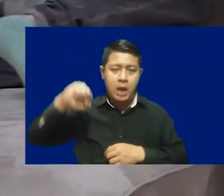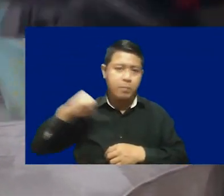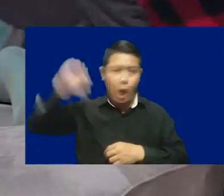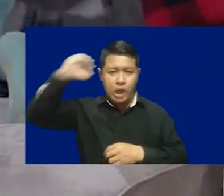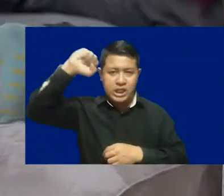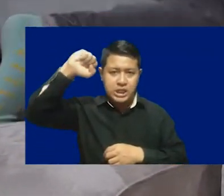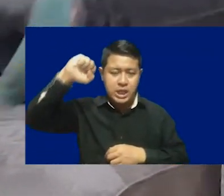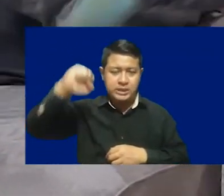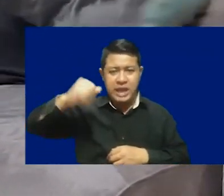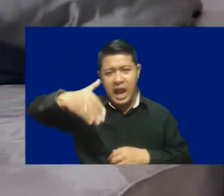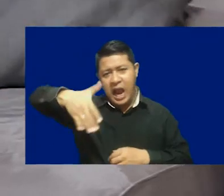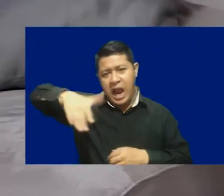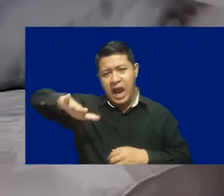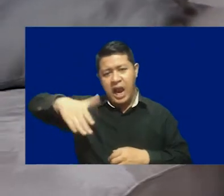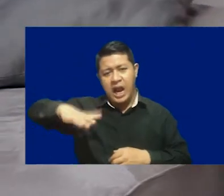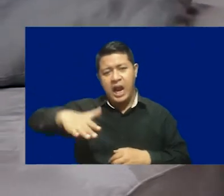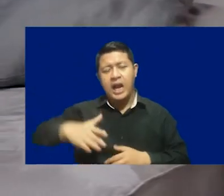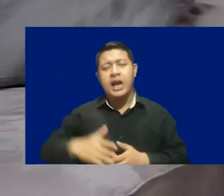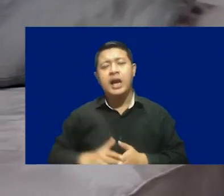memberontak.